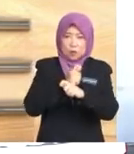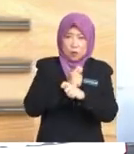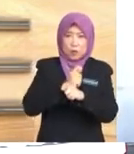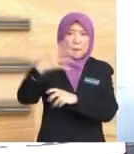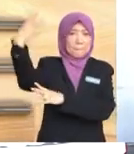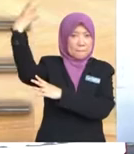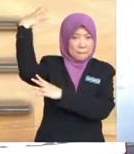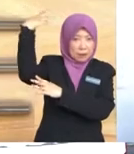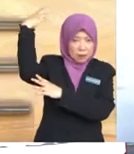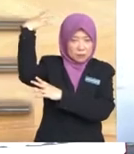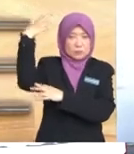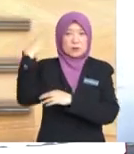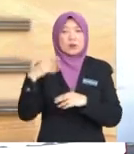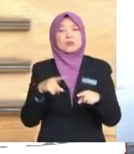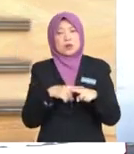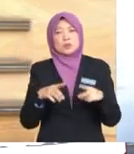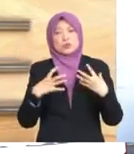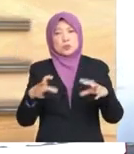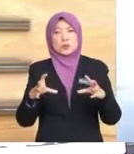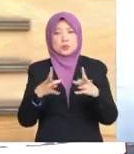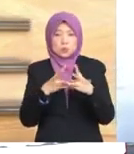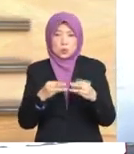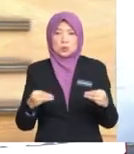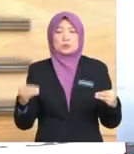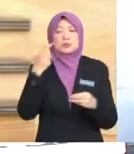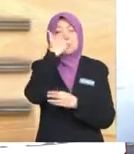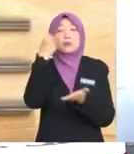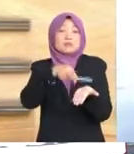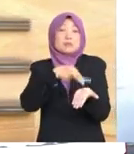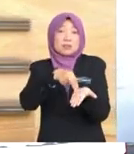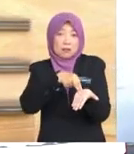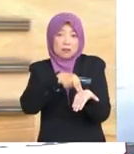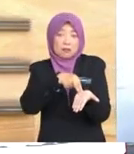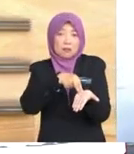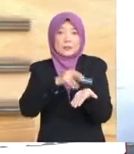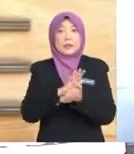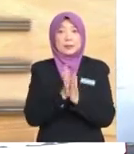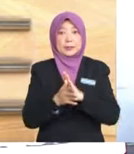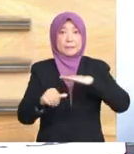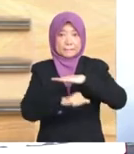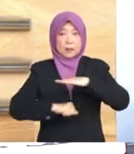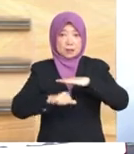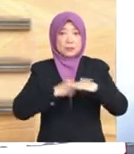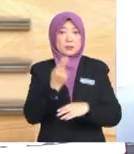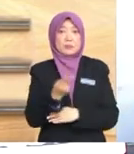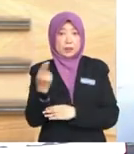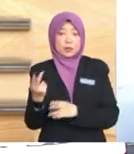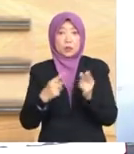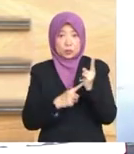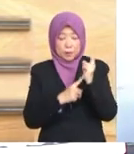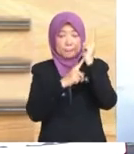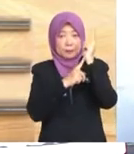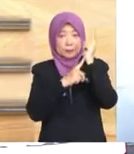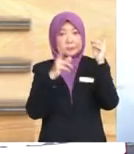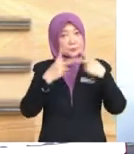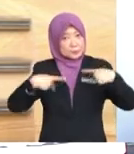tetapi dia cepat juga mencair sebab dia mentega. Jadi basic bahan yang utama, bahan asas yang